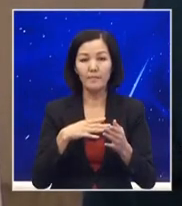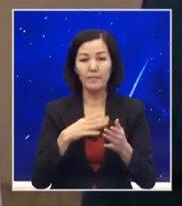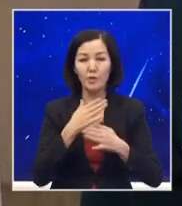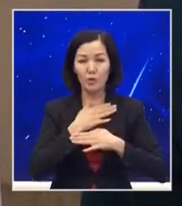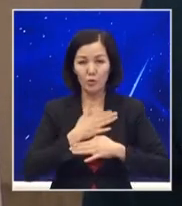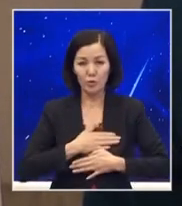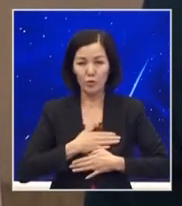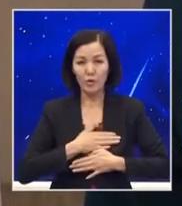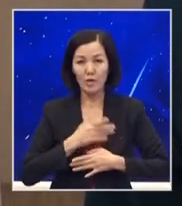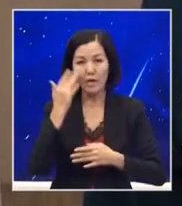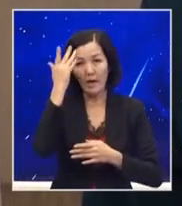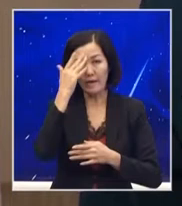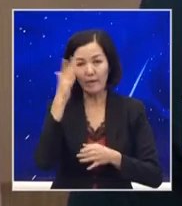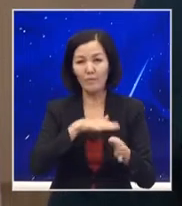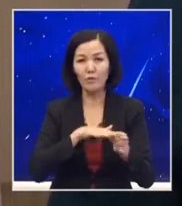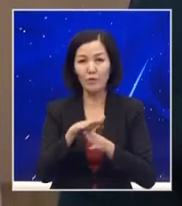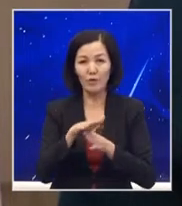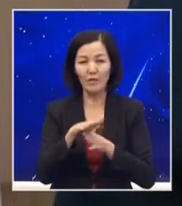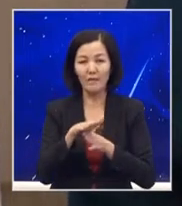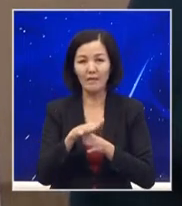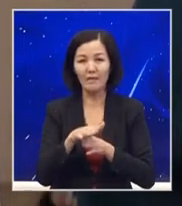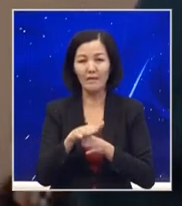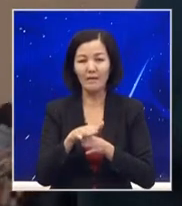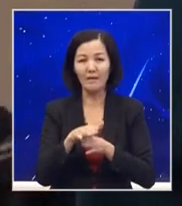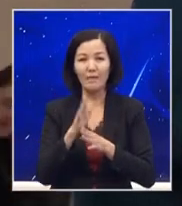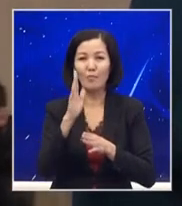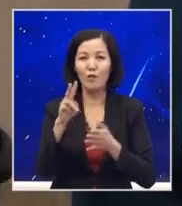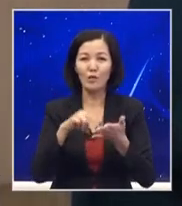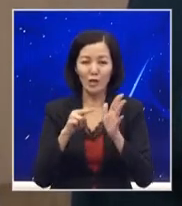шүкір. Армандарымыз енді керемет.